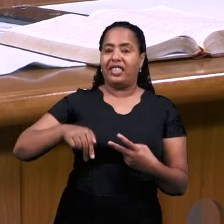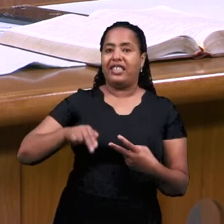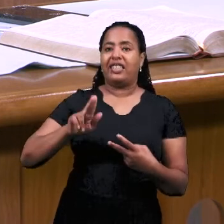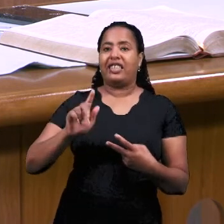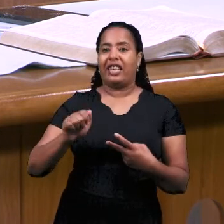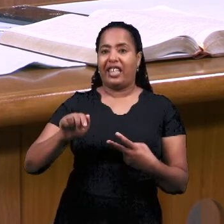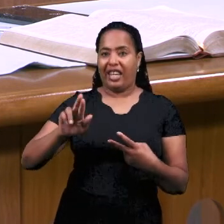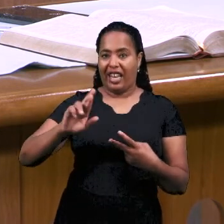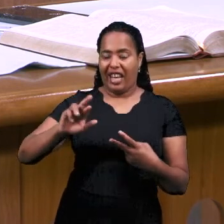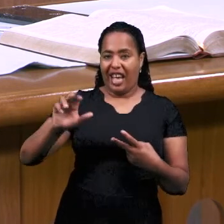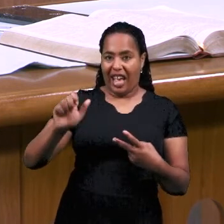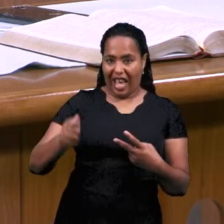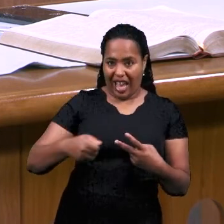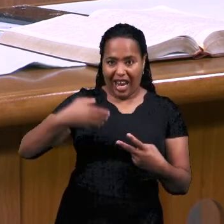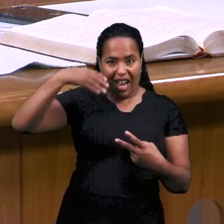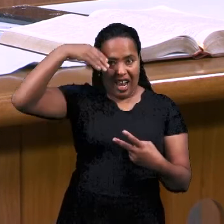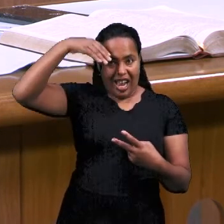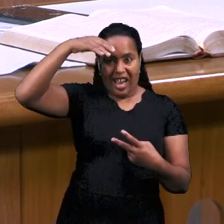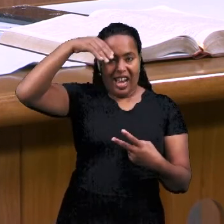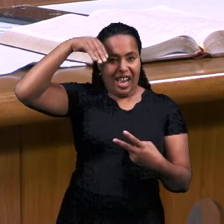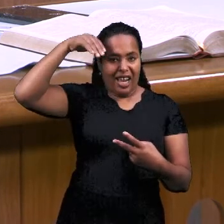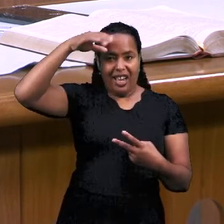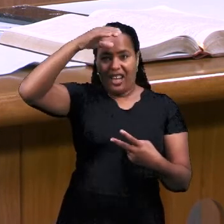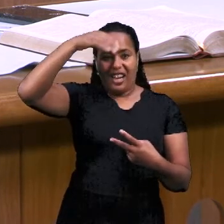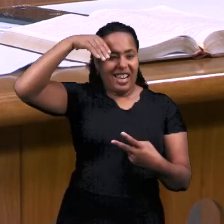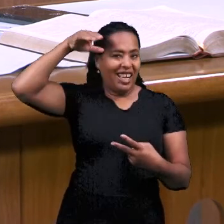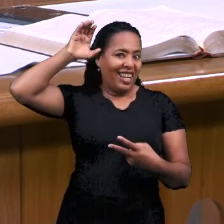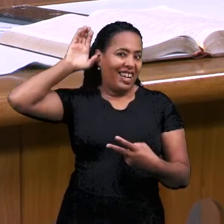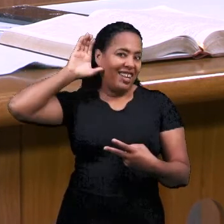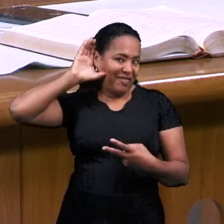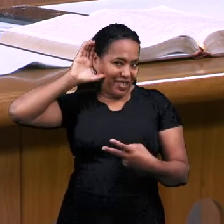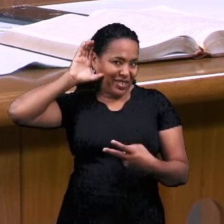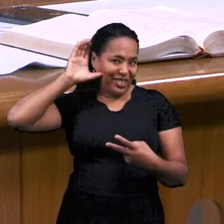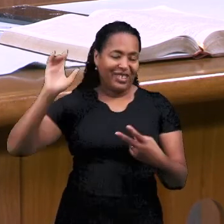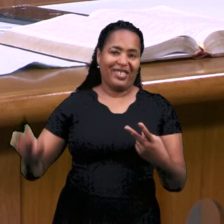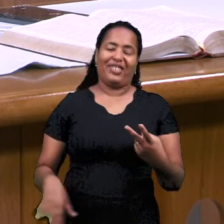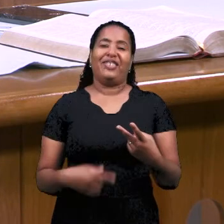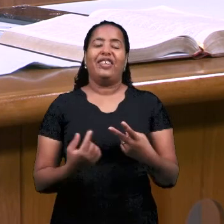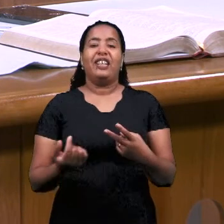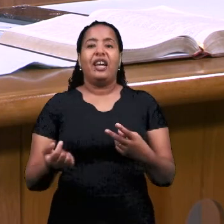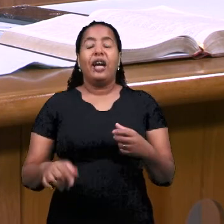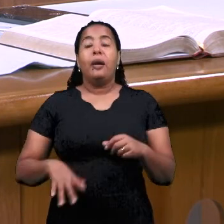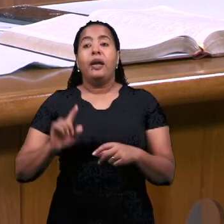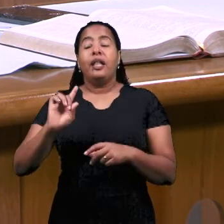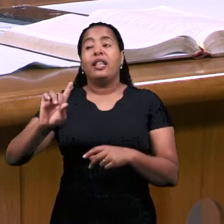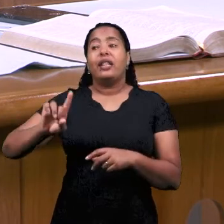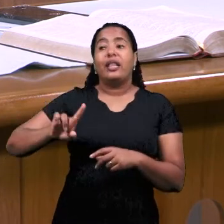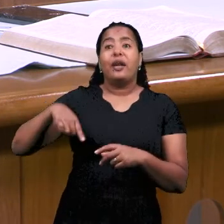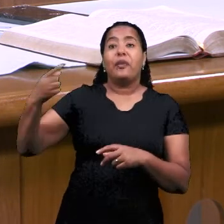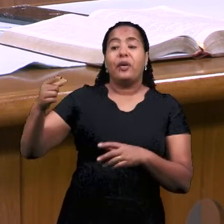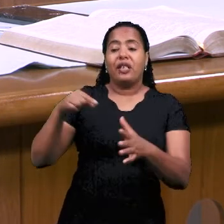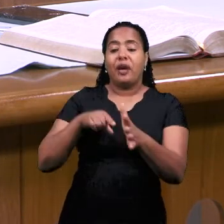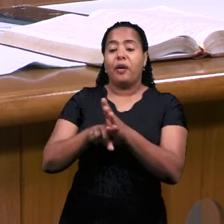de la Serra, dans l'état de Mato Grosso. La question 2 s'est répondue d'abord à l'étranger, en